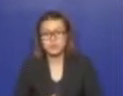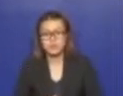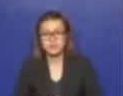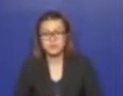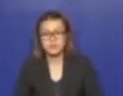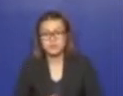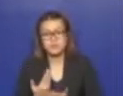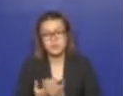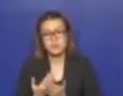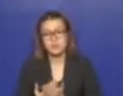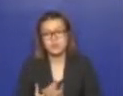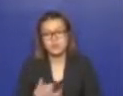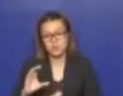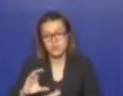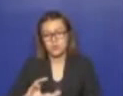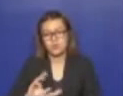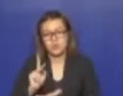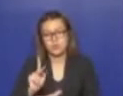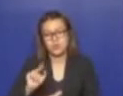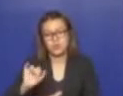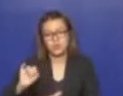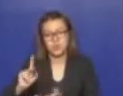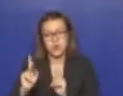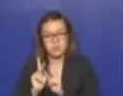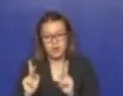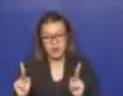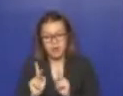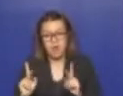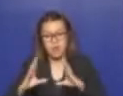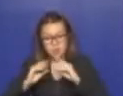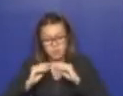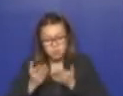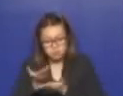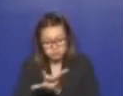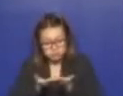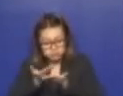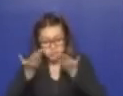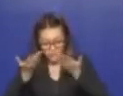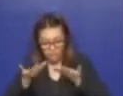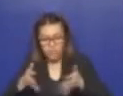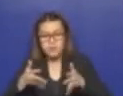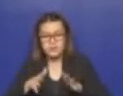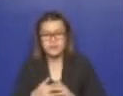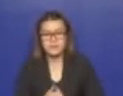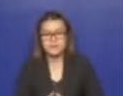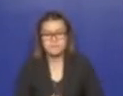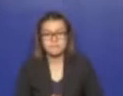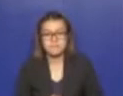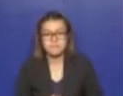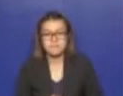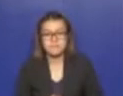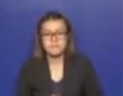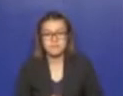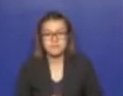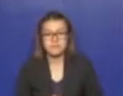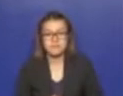กองทุนกยศ.คณะกรรมาธิการเราได้ประชุมปรึกษาหารือ